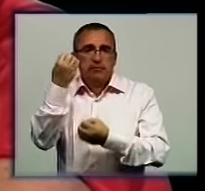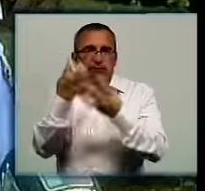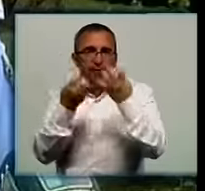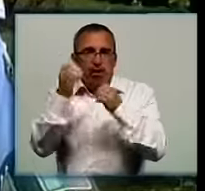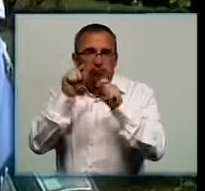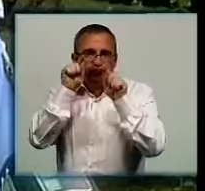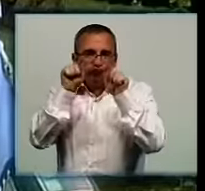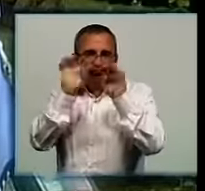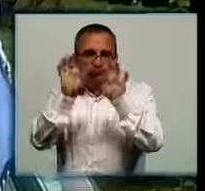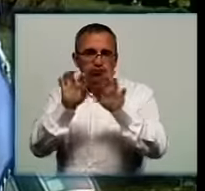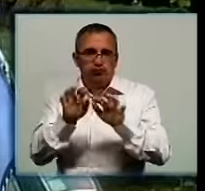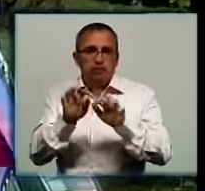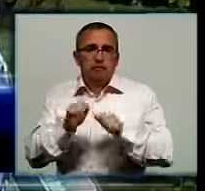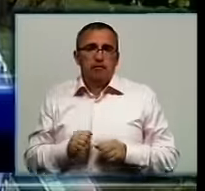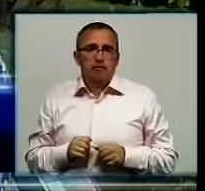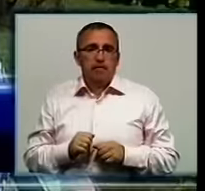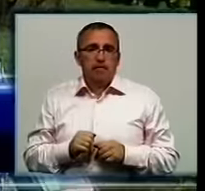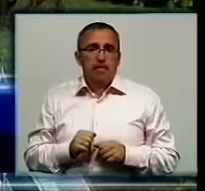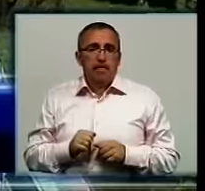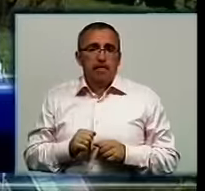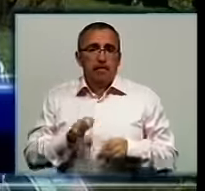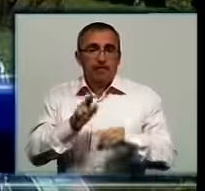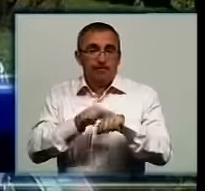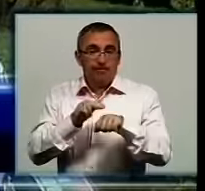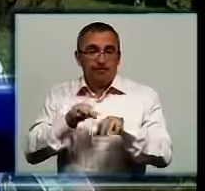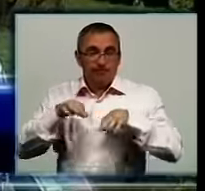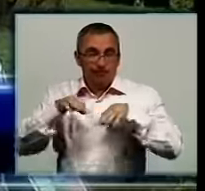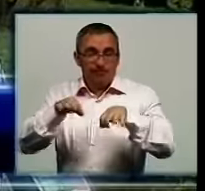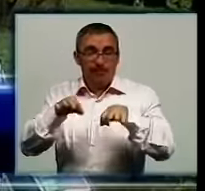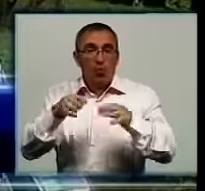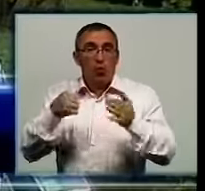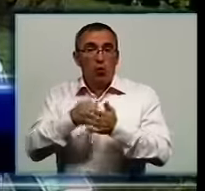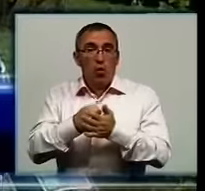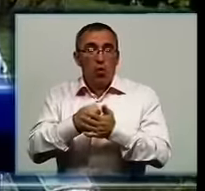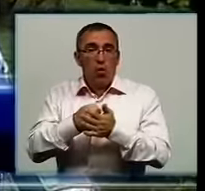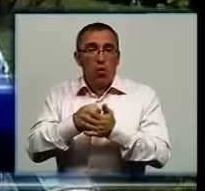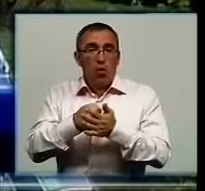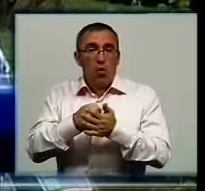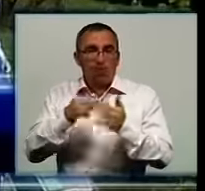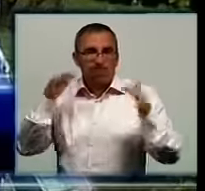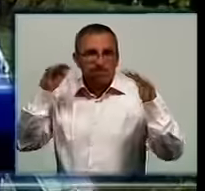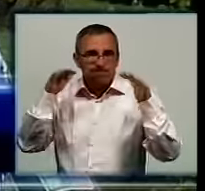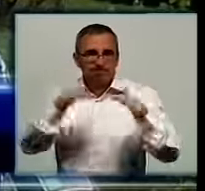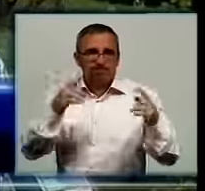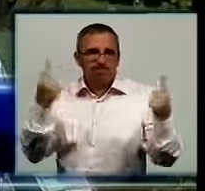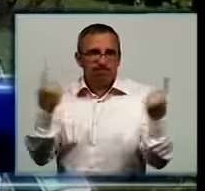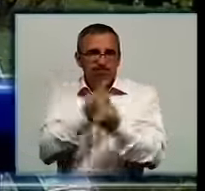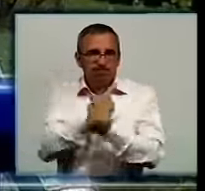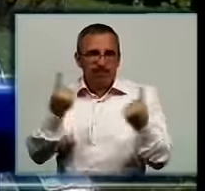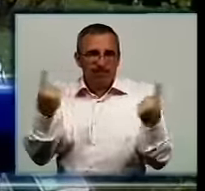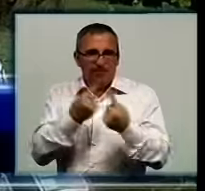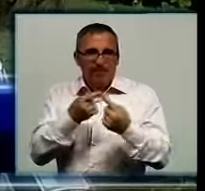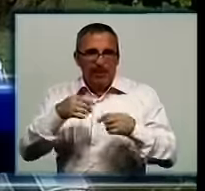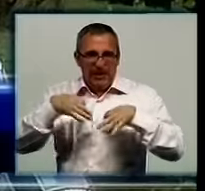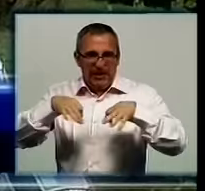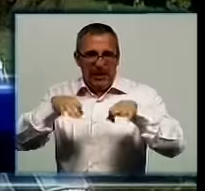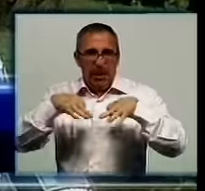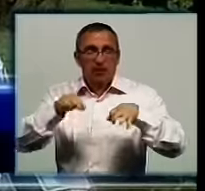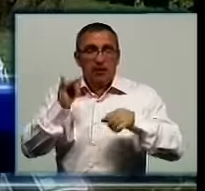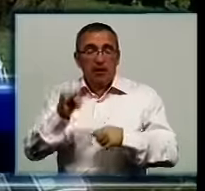світодіодами. Державтоінспекцію, наближення наряду дорожньо-патрульної служби до місць концентрації, де найбільш насичений рух транспорту.